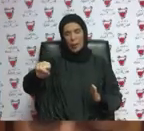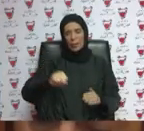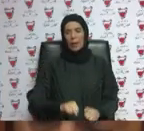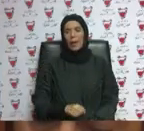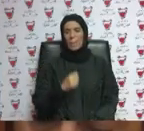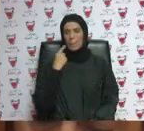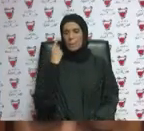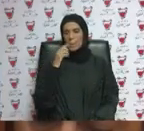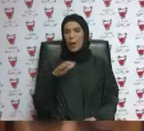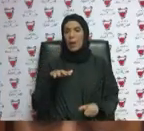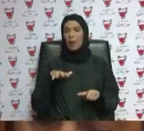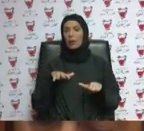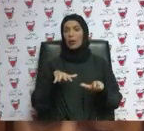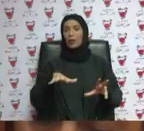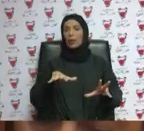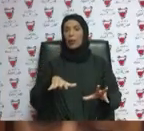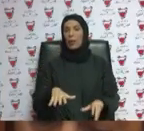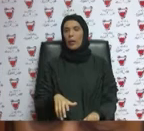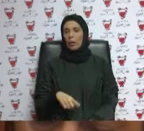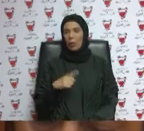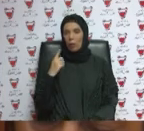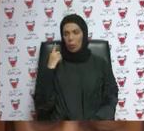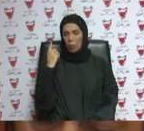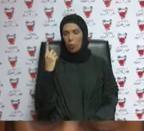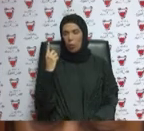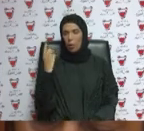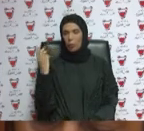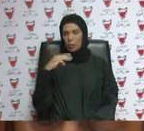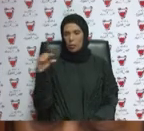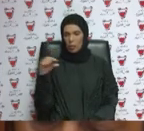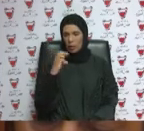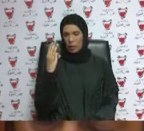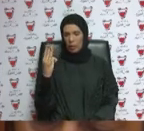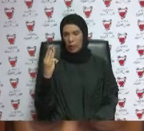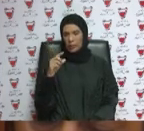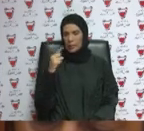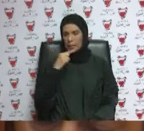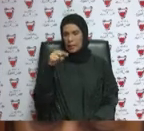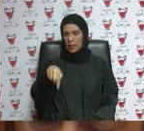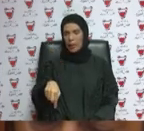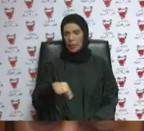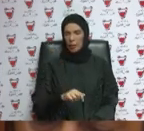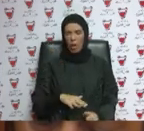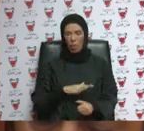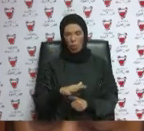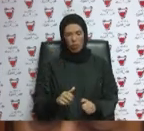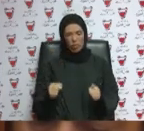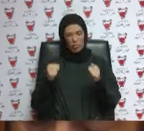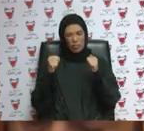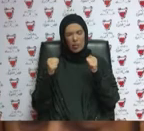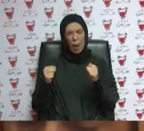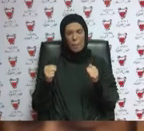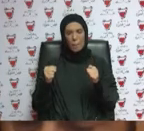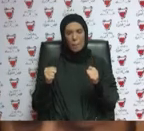1.25 مليار دولار تم استحقاقها في 31 ديسمبر مارس 2020، خاصة في ظل الظروف الراهنة.